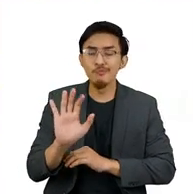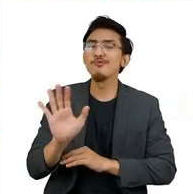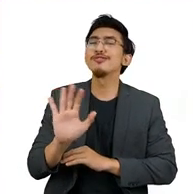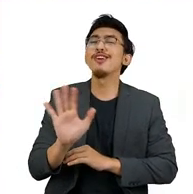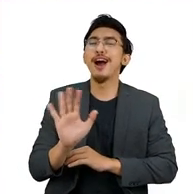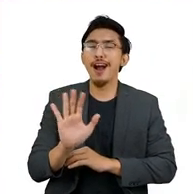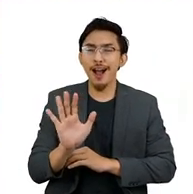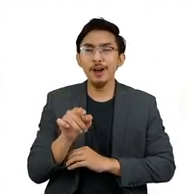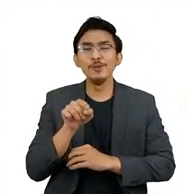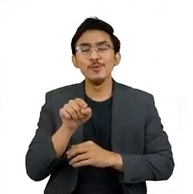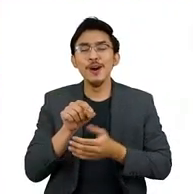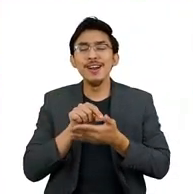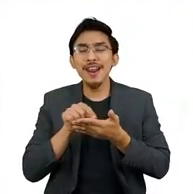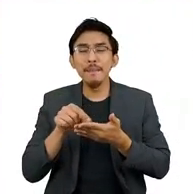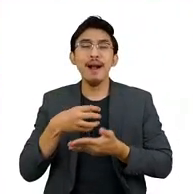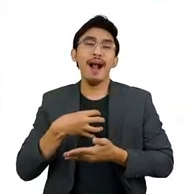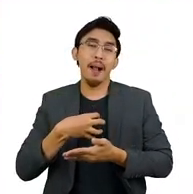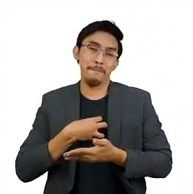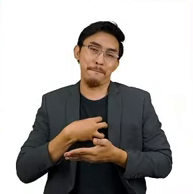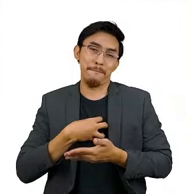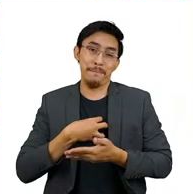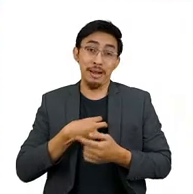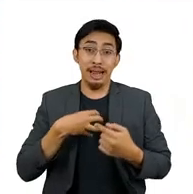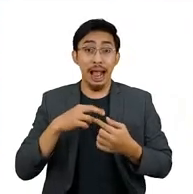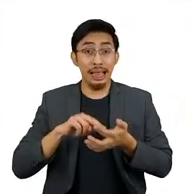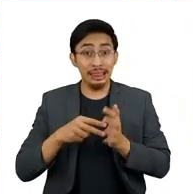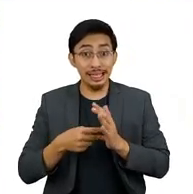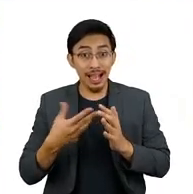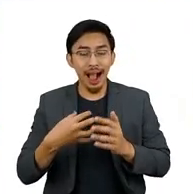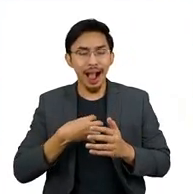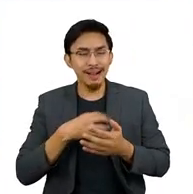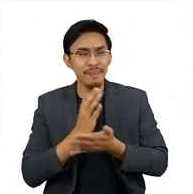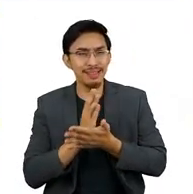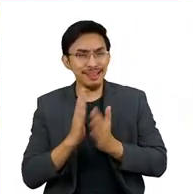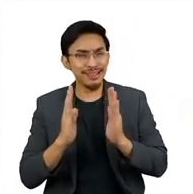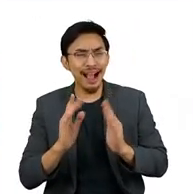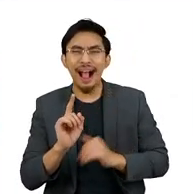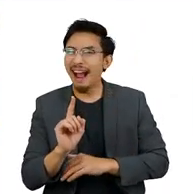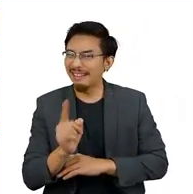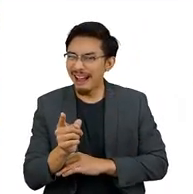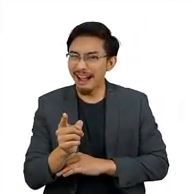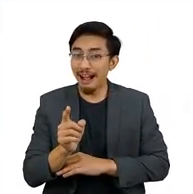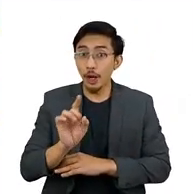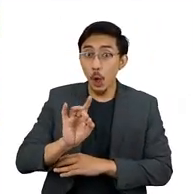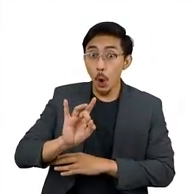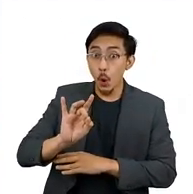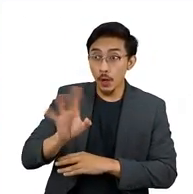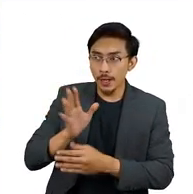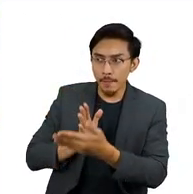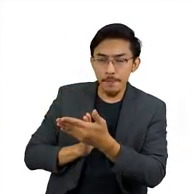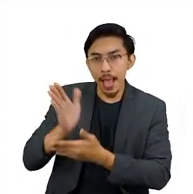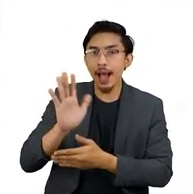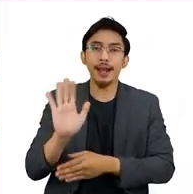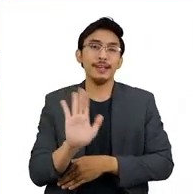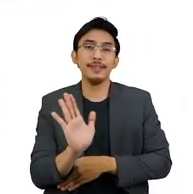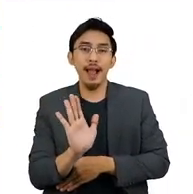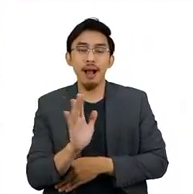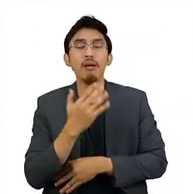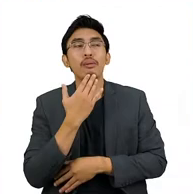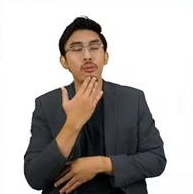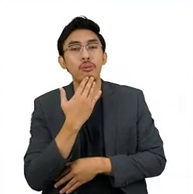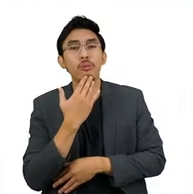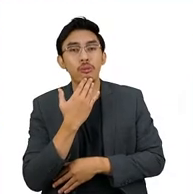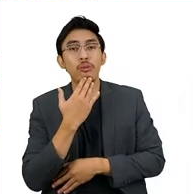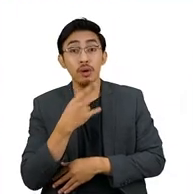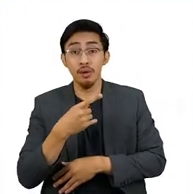Wah, tentu tidak. Namanya hak pasti pemenuhannya ada batasan. Utamanya tidak melanggar hak orang lain juga. Oh,